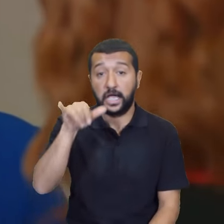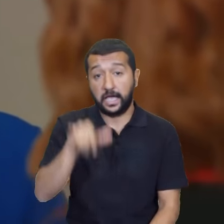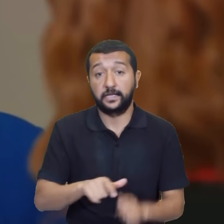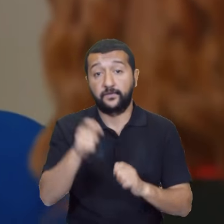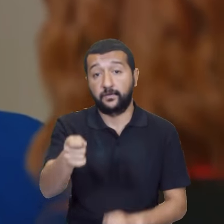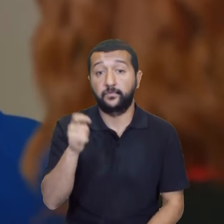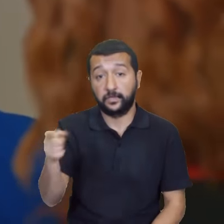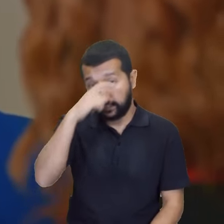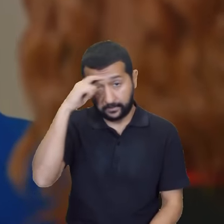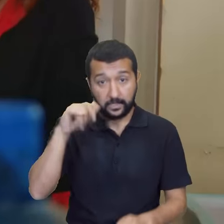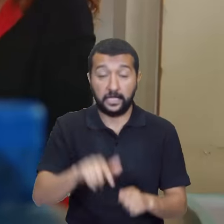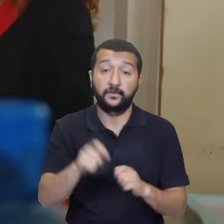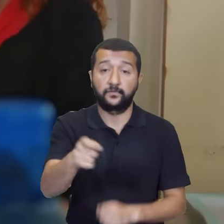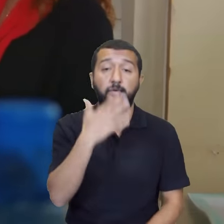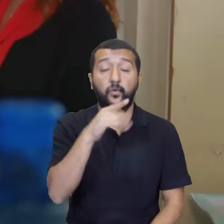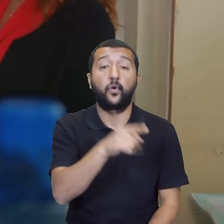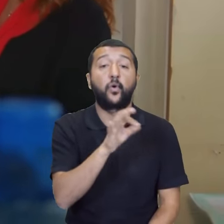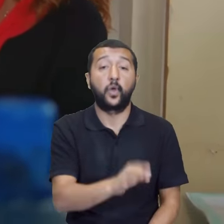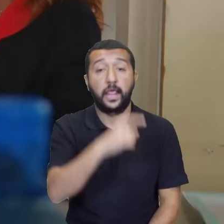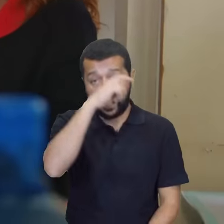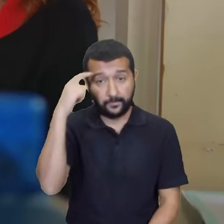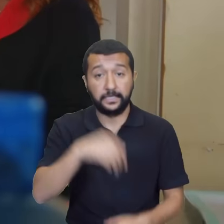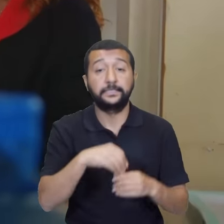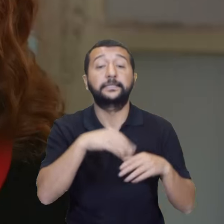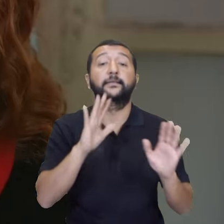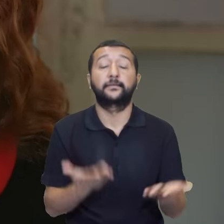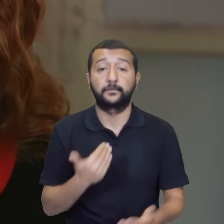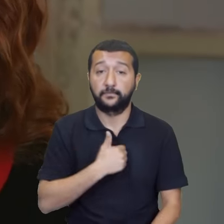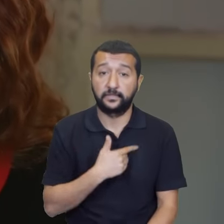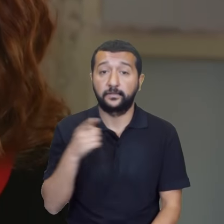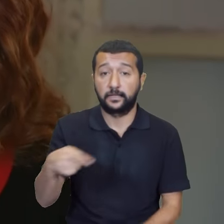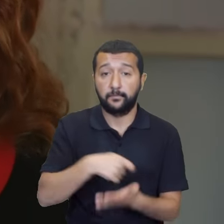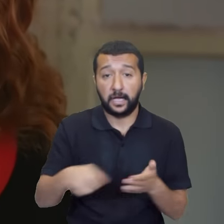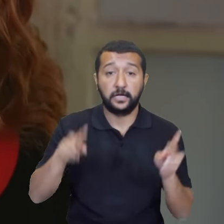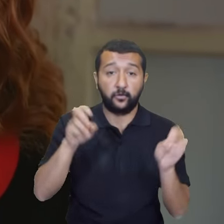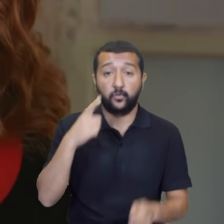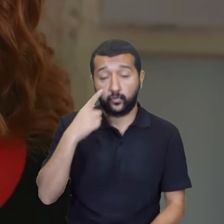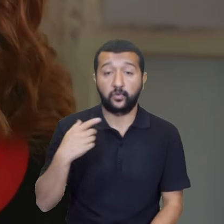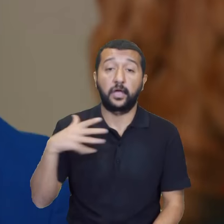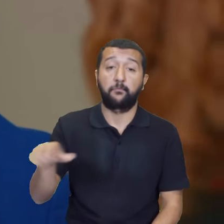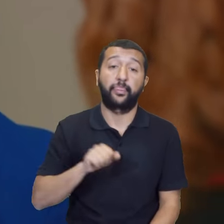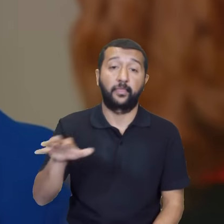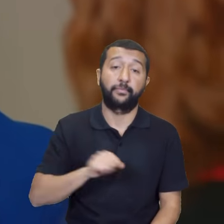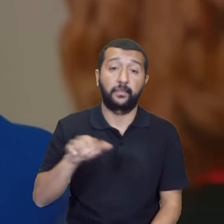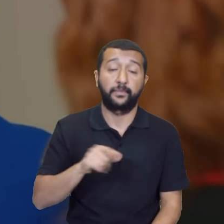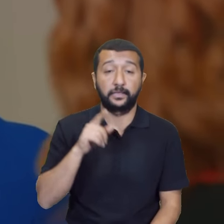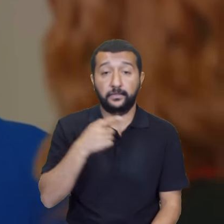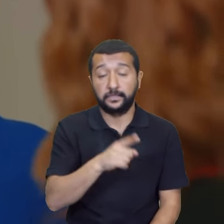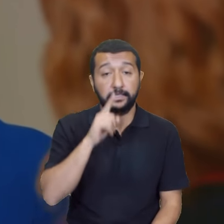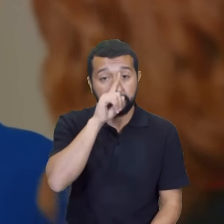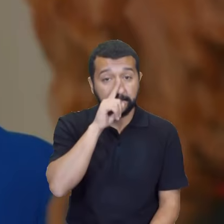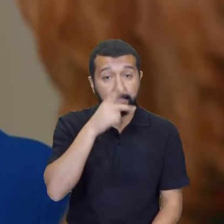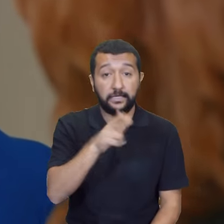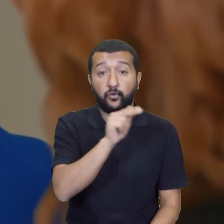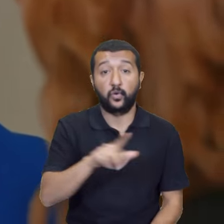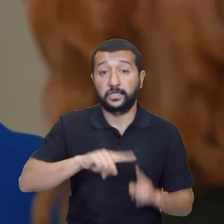hakkını vermek zorunda. Emeğin hakkını verecek. Yok aşkım, öyle emek açısından değil. Ben maaş olarak öndeymişim. Yani Nisan